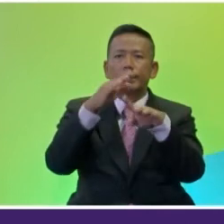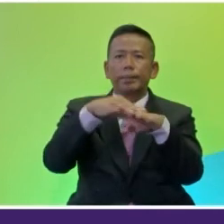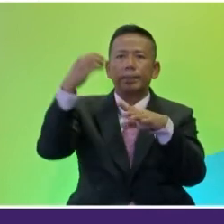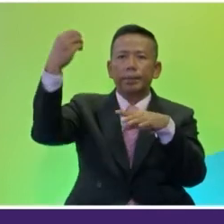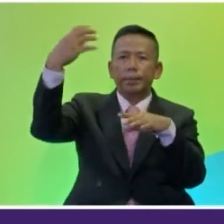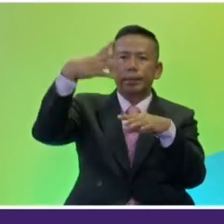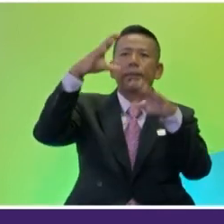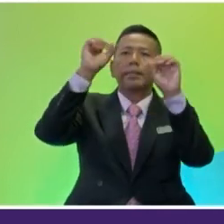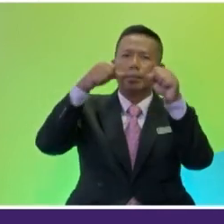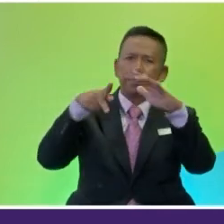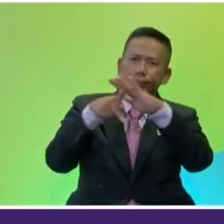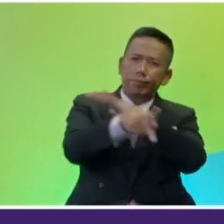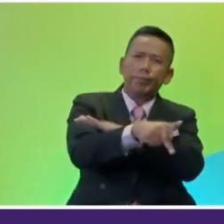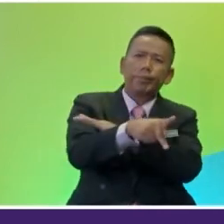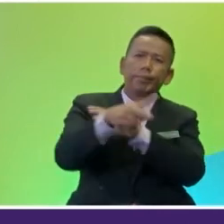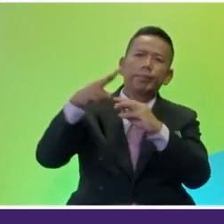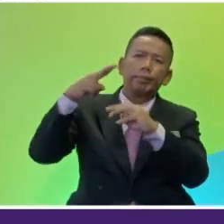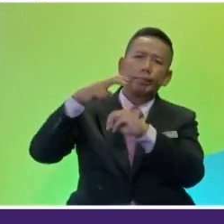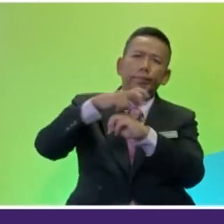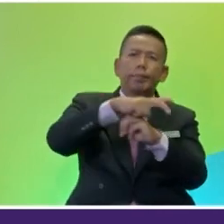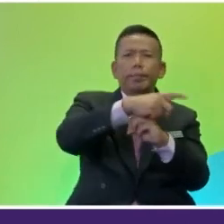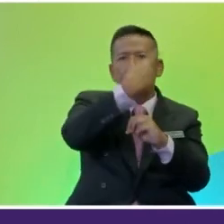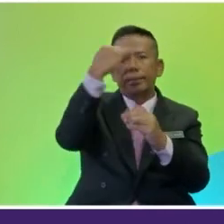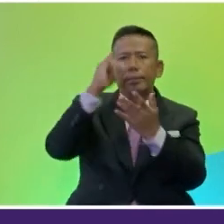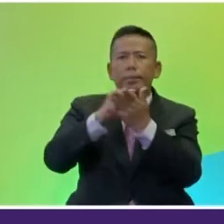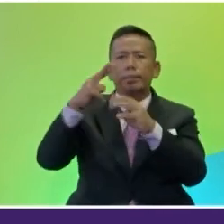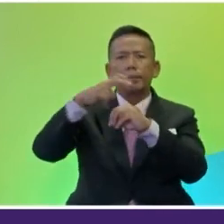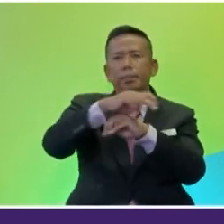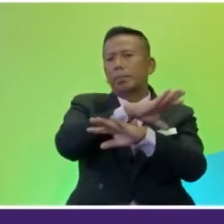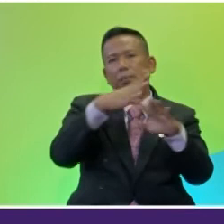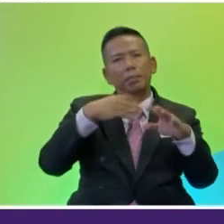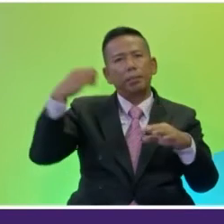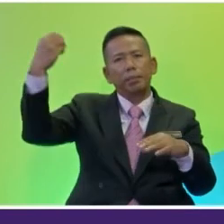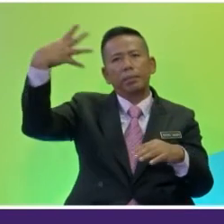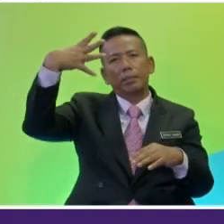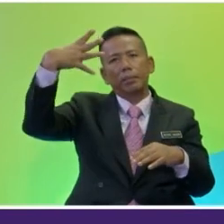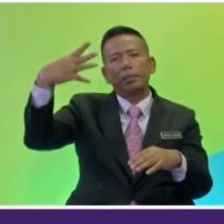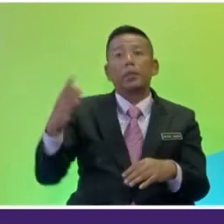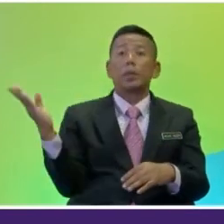ini ia boleh membunuh mikroorganisme sebab itu mikroorganisme tidak suka cahaya